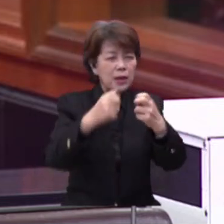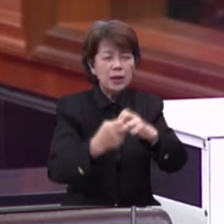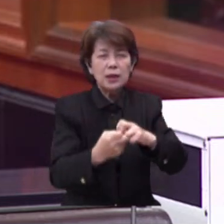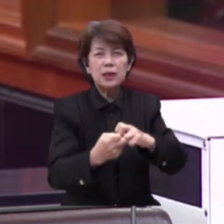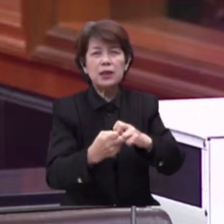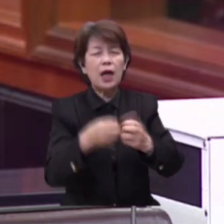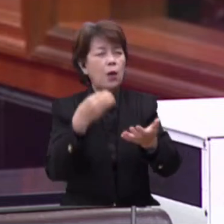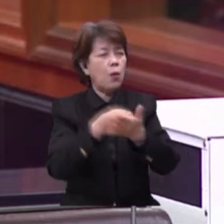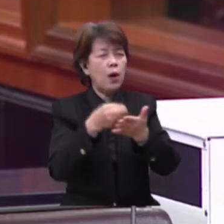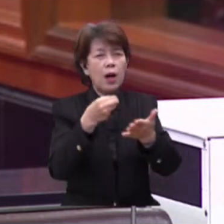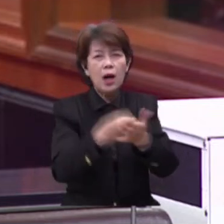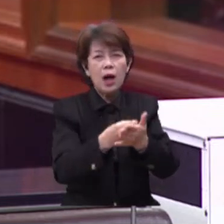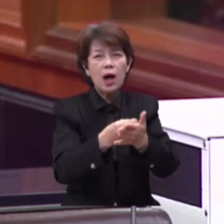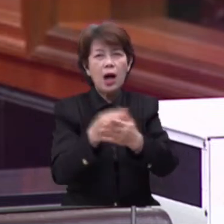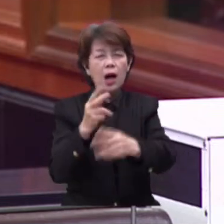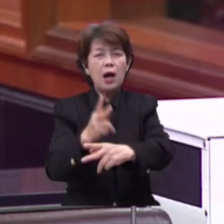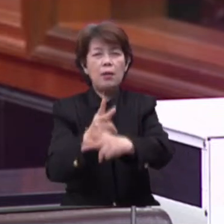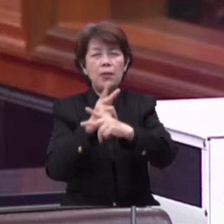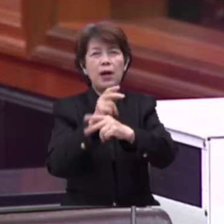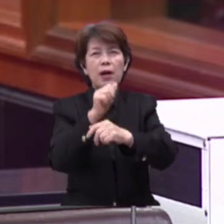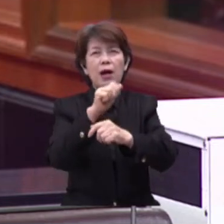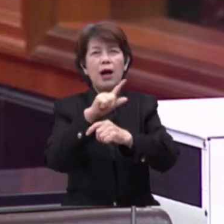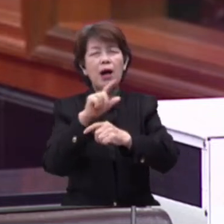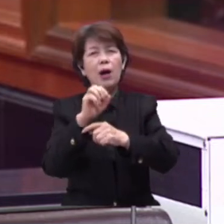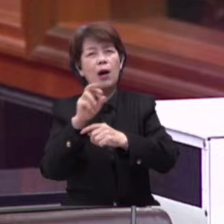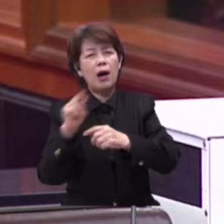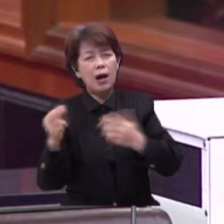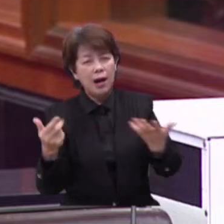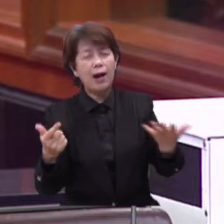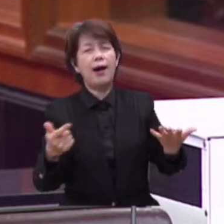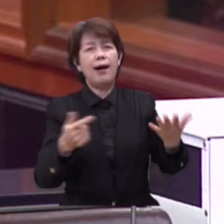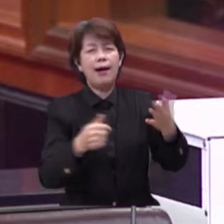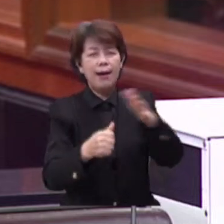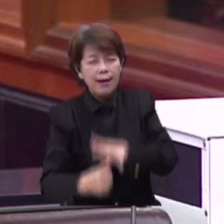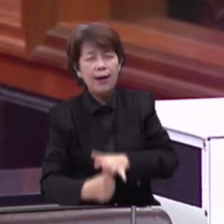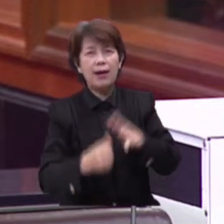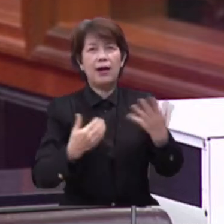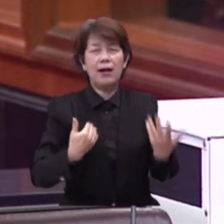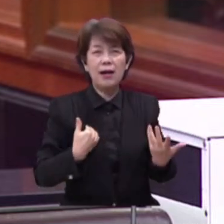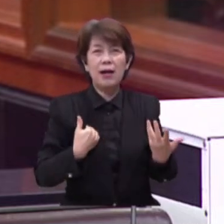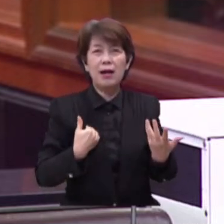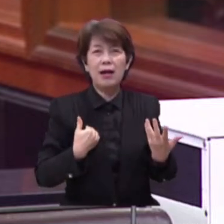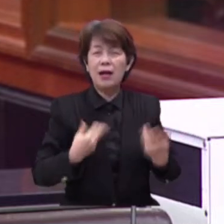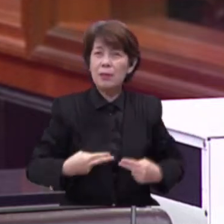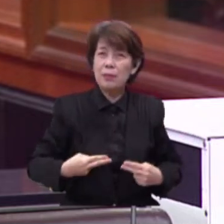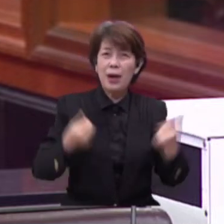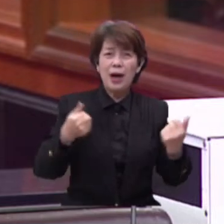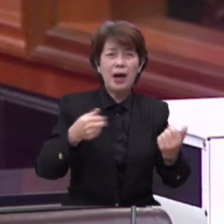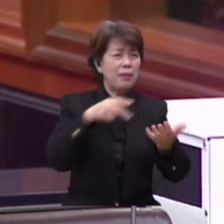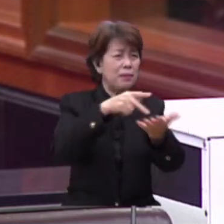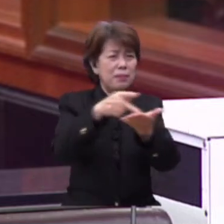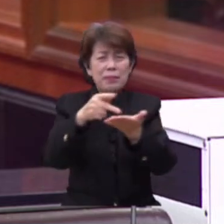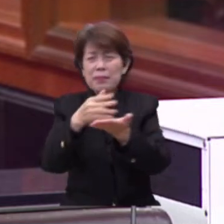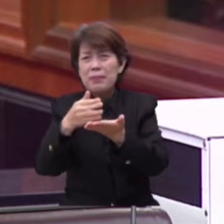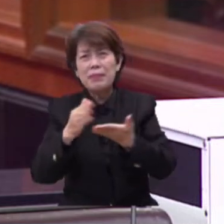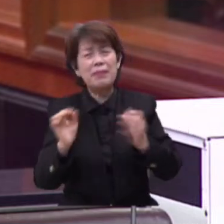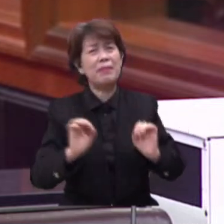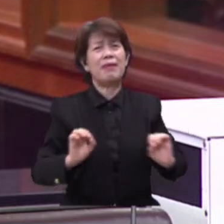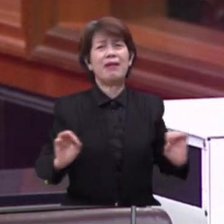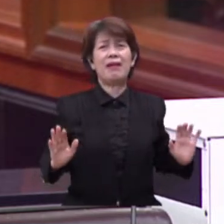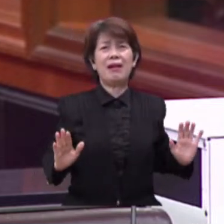terpaksa pinjam kepada Alung akhirnya Alung menekan mereka tidak dapat membayar dan seterusnya